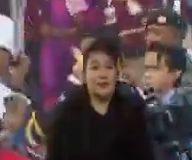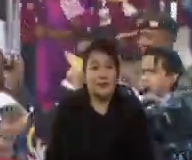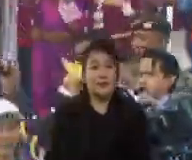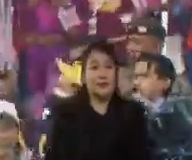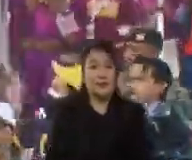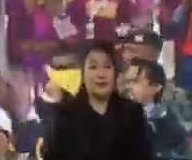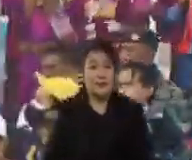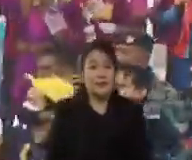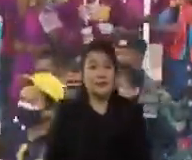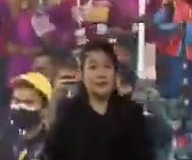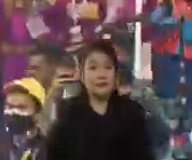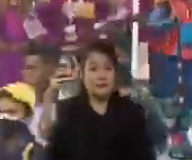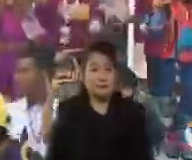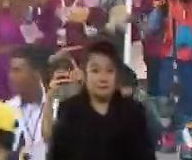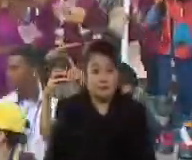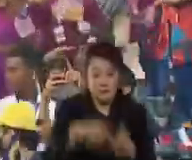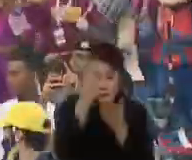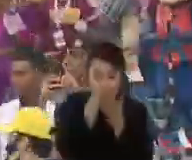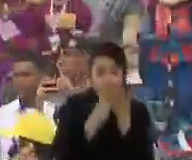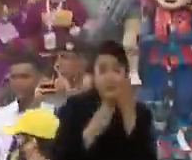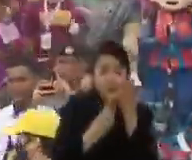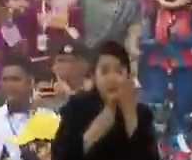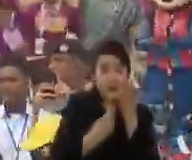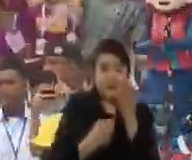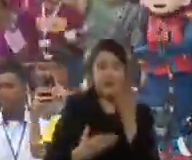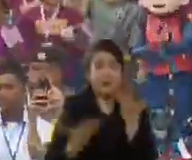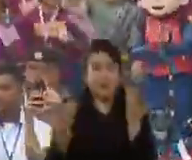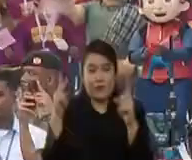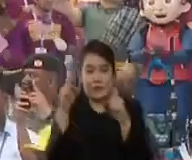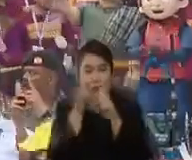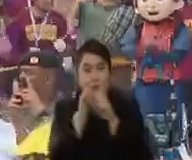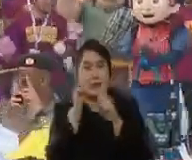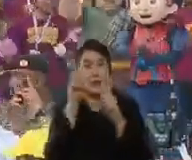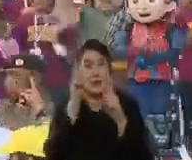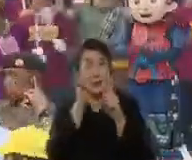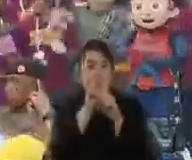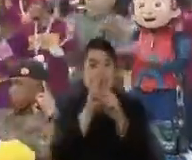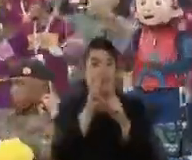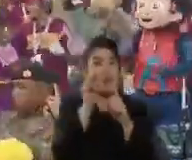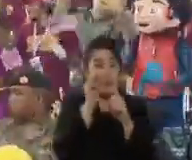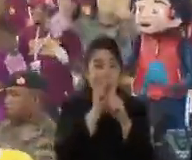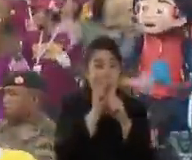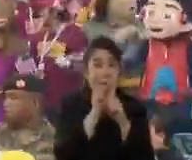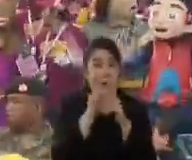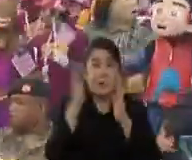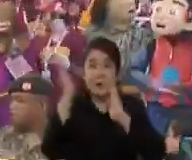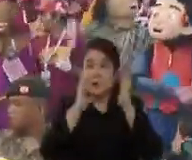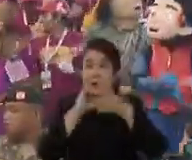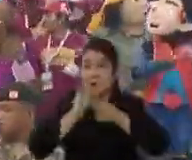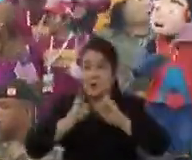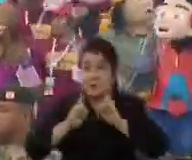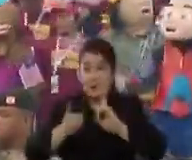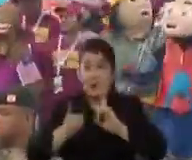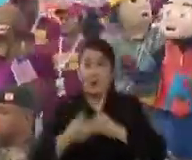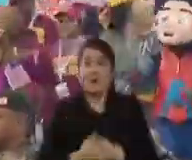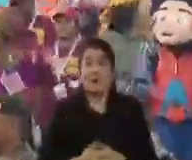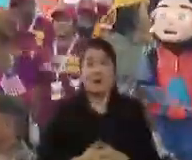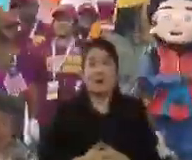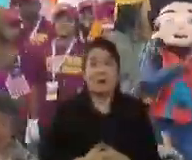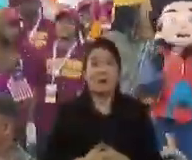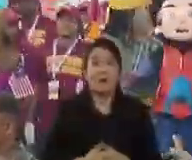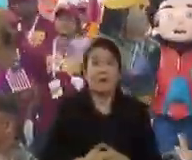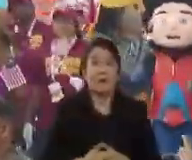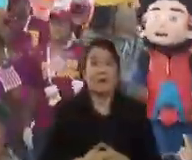Mereka bentuk kereta berhias ini berasaskan kepada visi dan misi Malaysia Digital, sebuah inisiatif strategik nasional